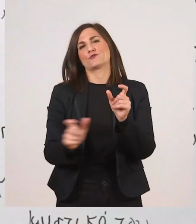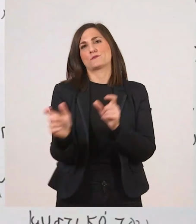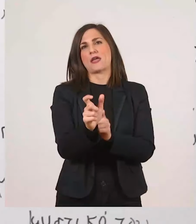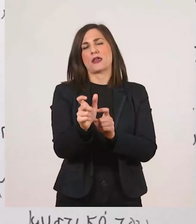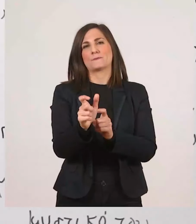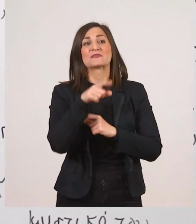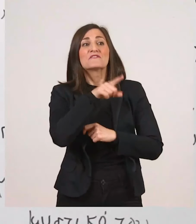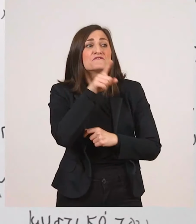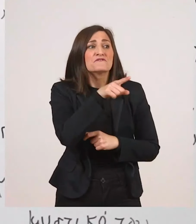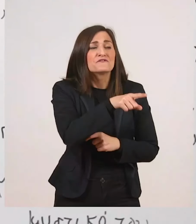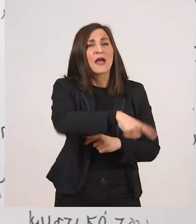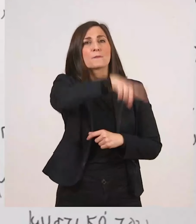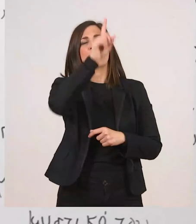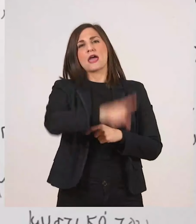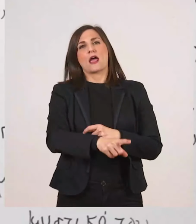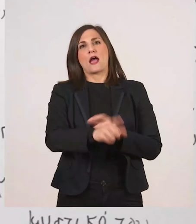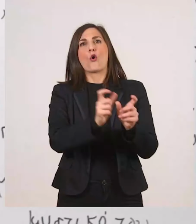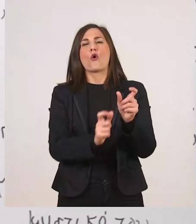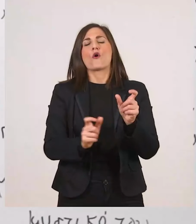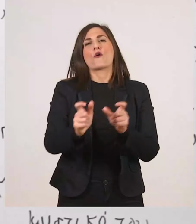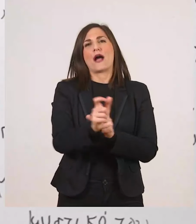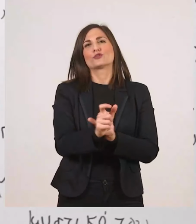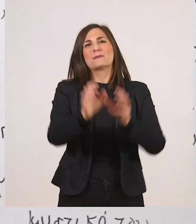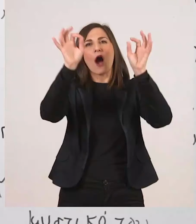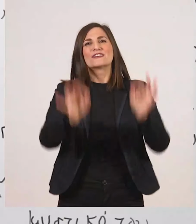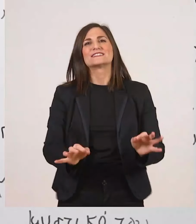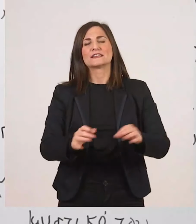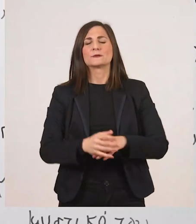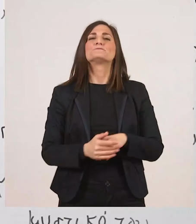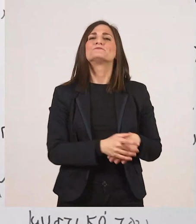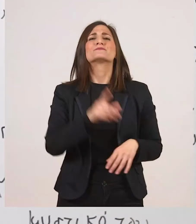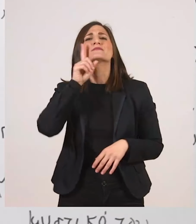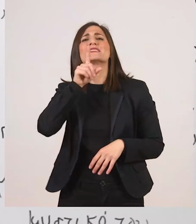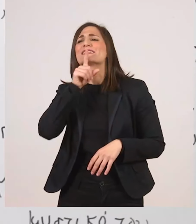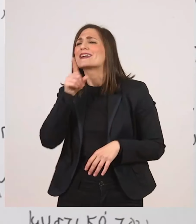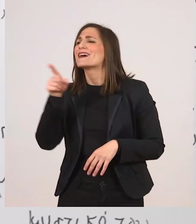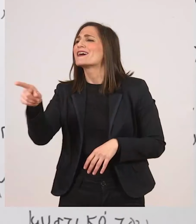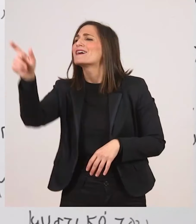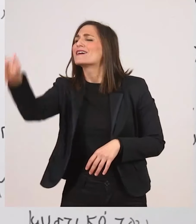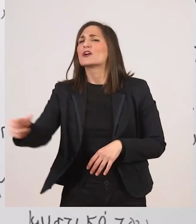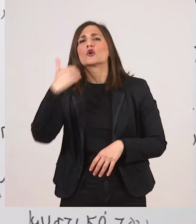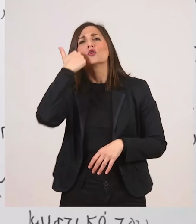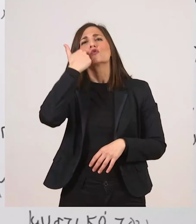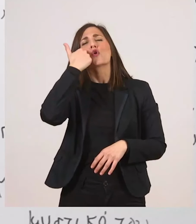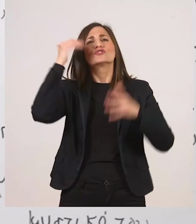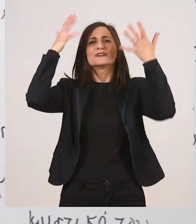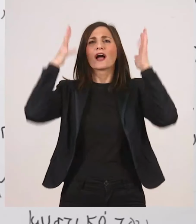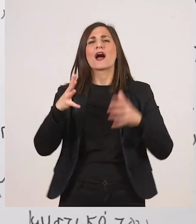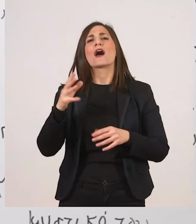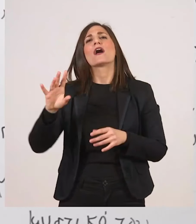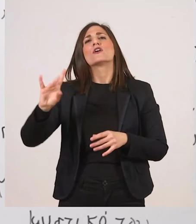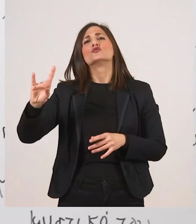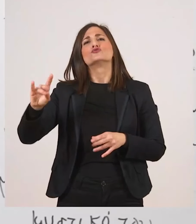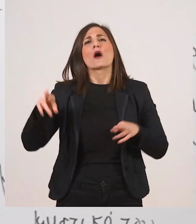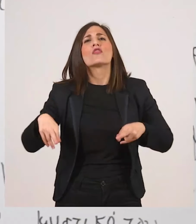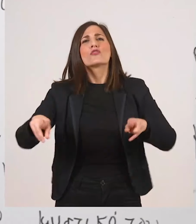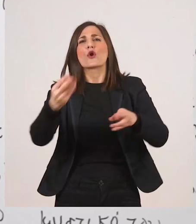αντωνυμία. Αυτή την ίδια μέρα, όχι μια άλλη. Εκείνη η γυναίκα με τα κόκκινα μαλλιά, εκείνη ταΐζει τα